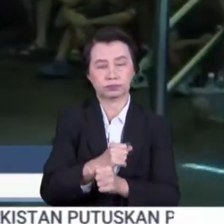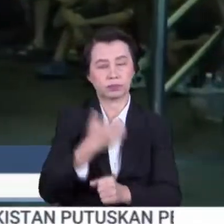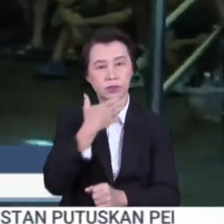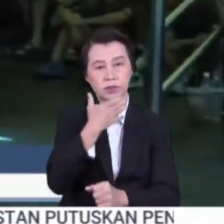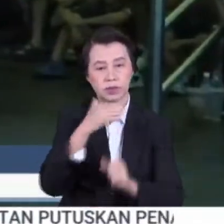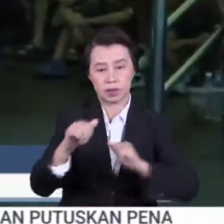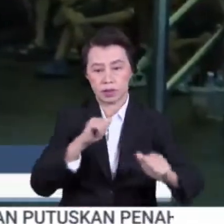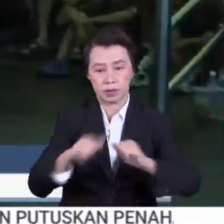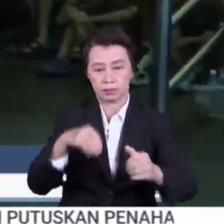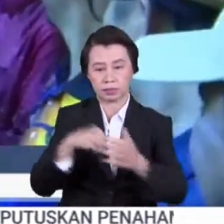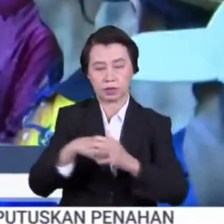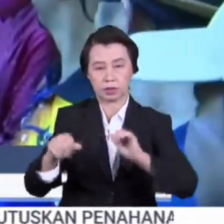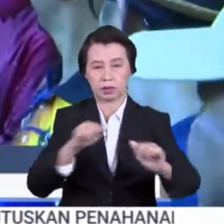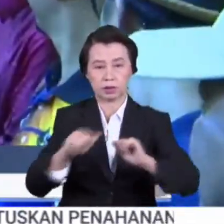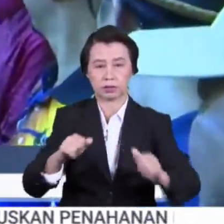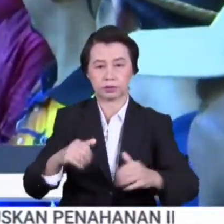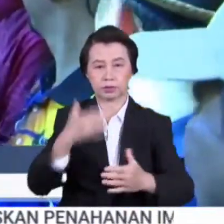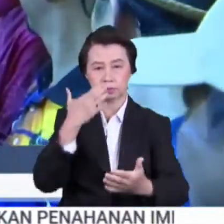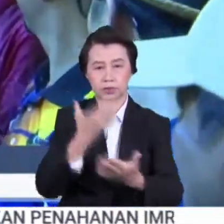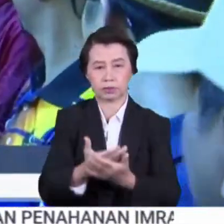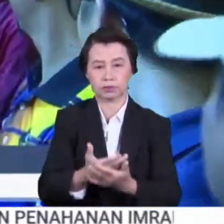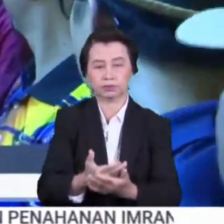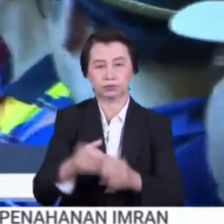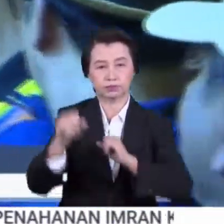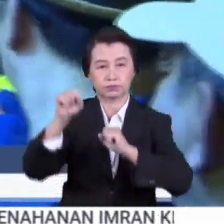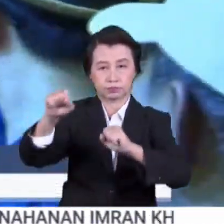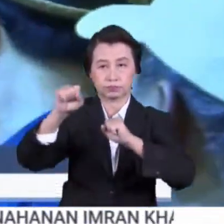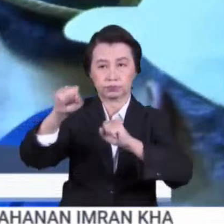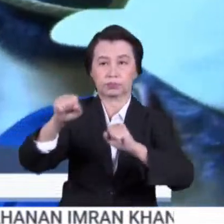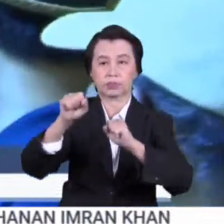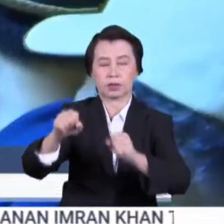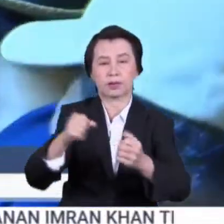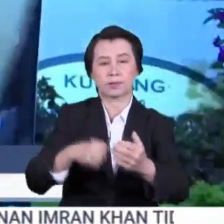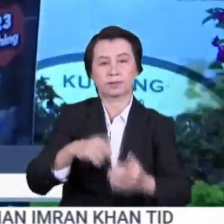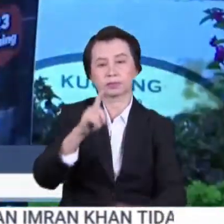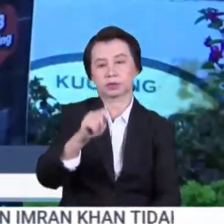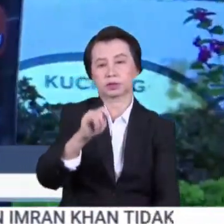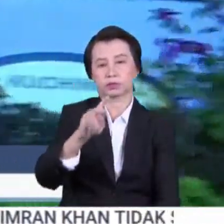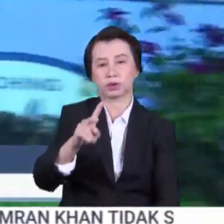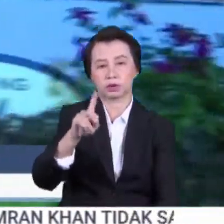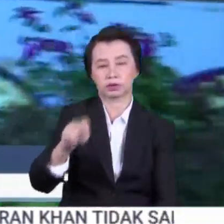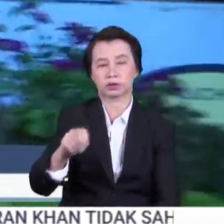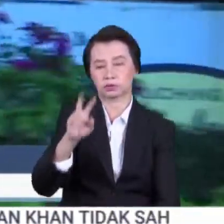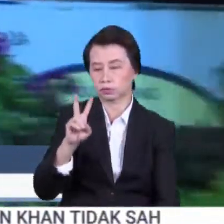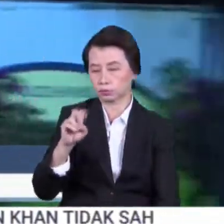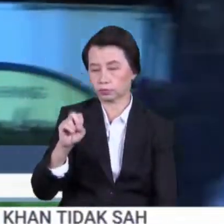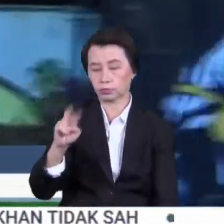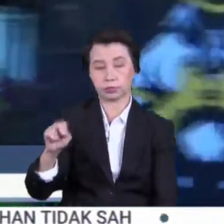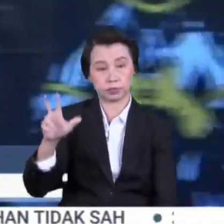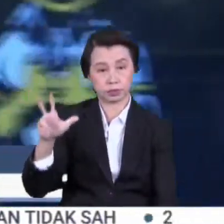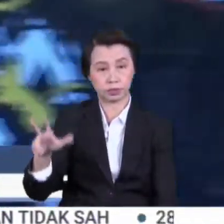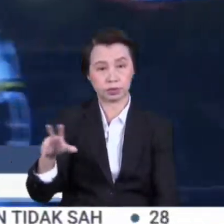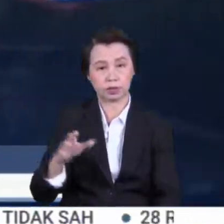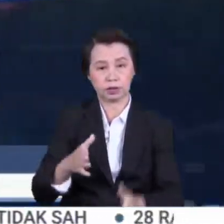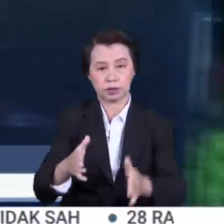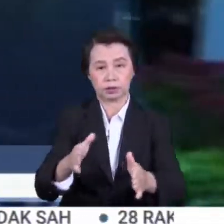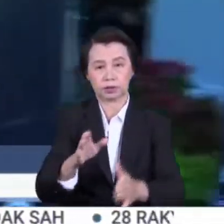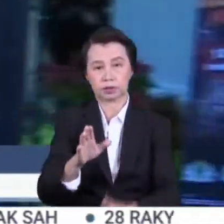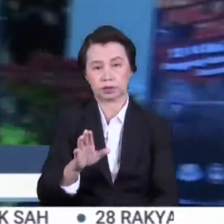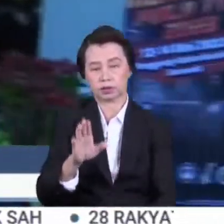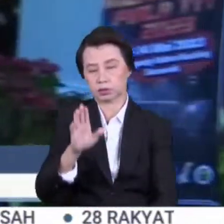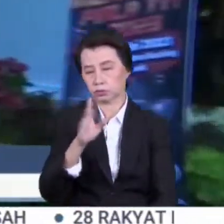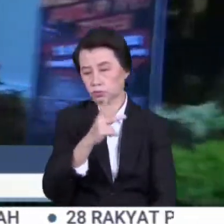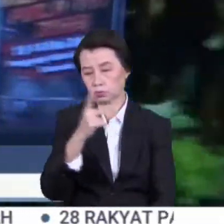aktif dalam aktiviti sihat. Kejohanan Muay Thai Piala TYT Sarawak 2023 di panggung udara Jalan Taman Budaya